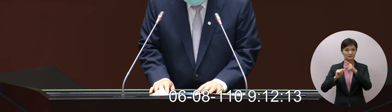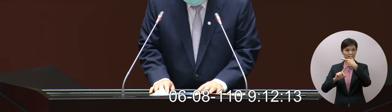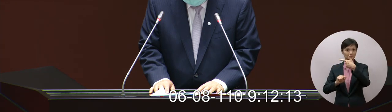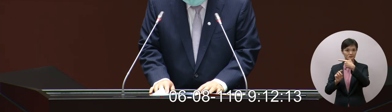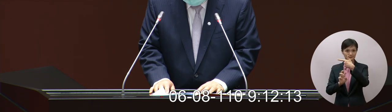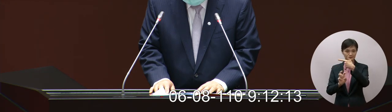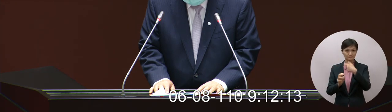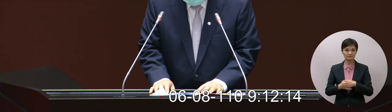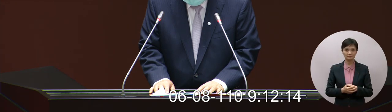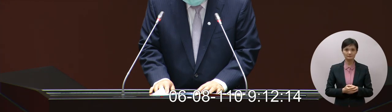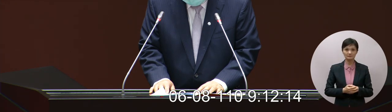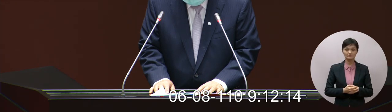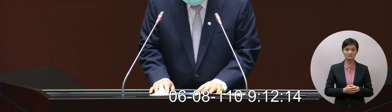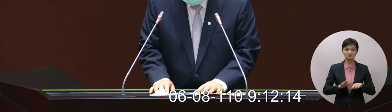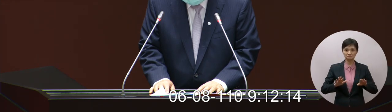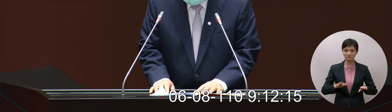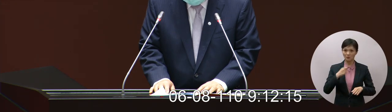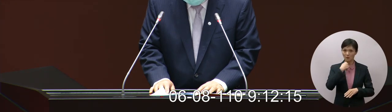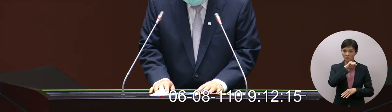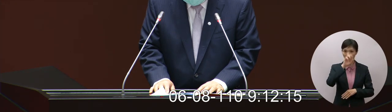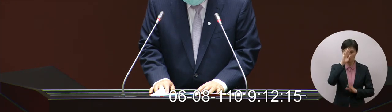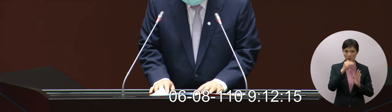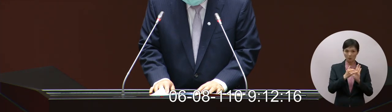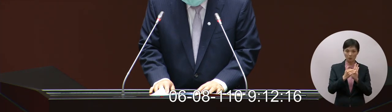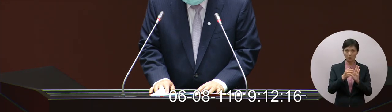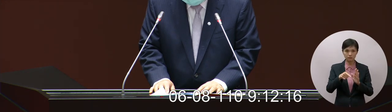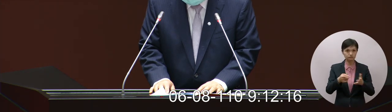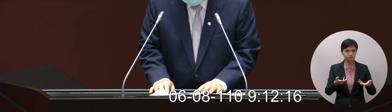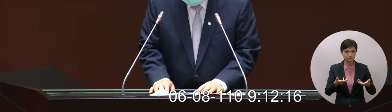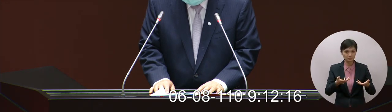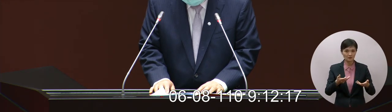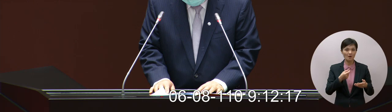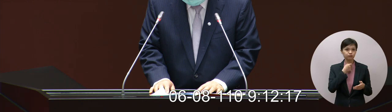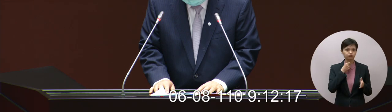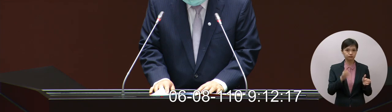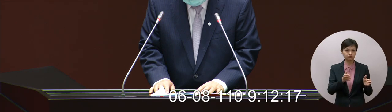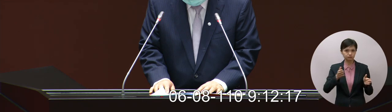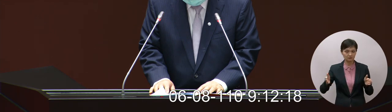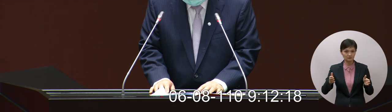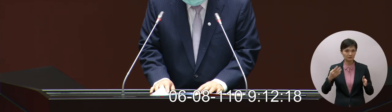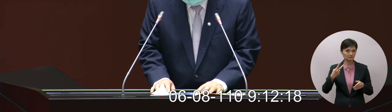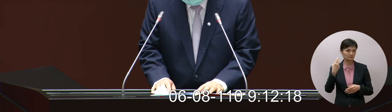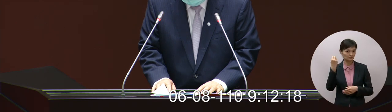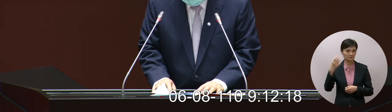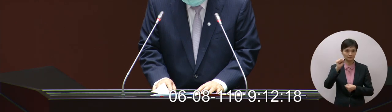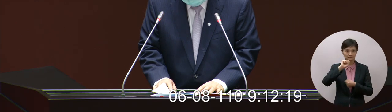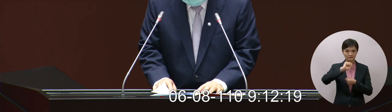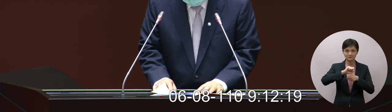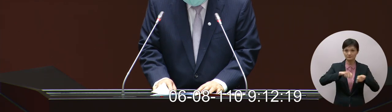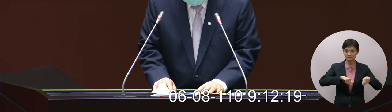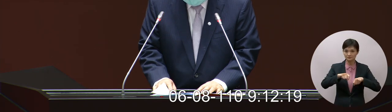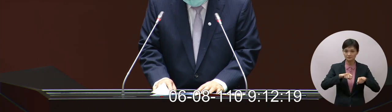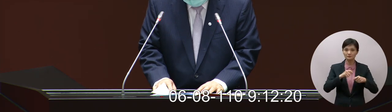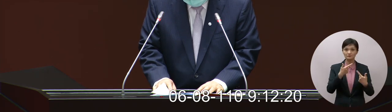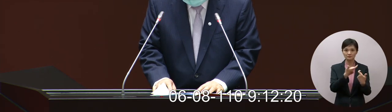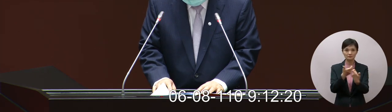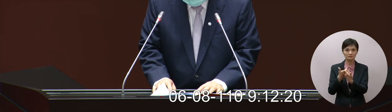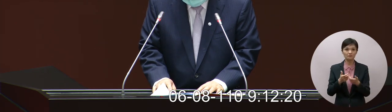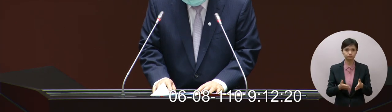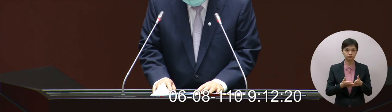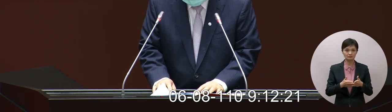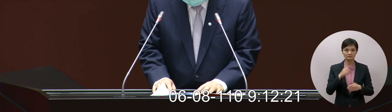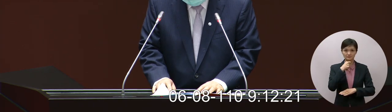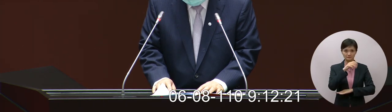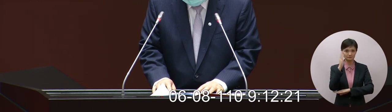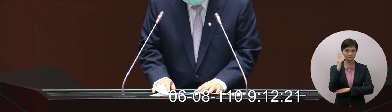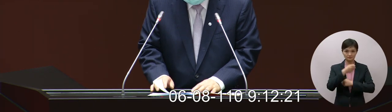111年6月30日。面对近来国内疫情新变化，需延长及新增防治及纾困措施以为因应。各部会就